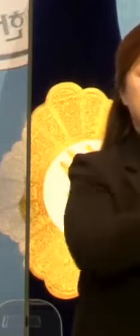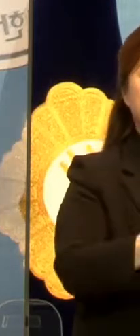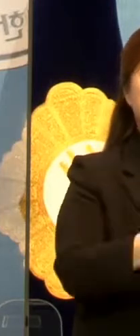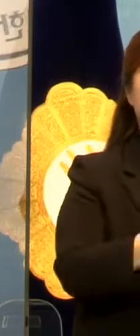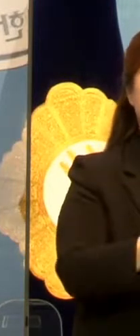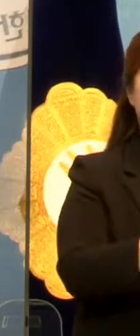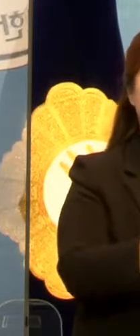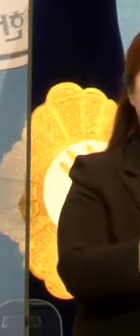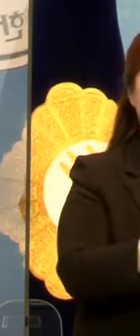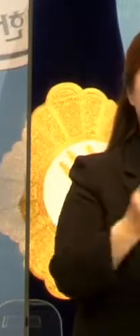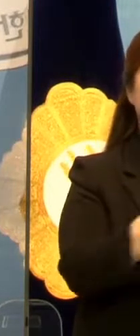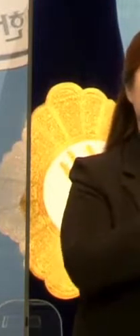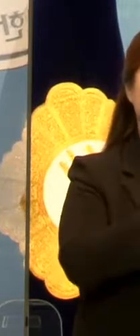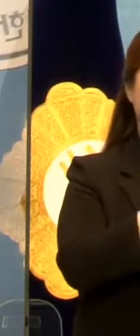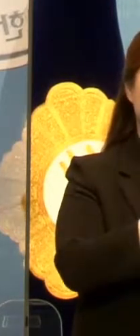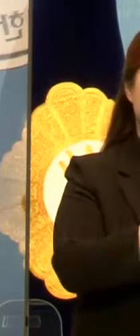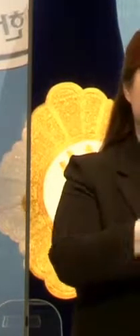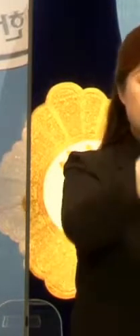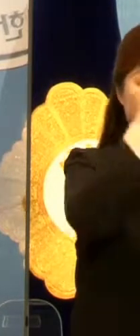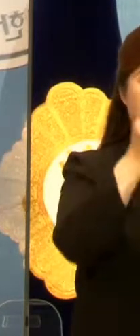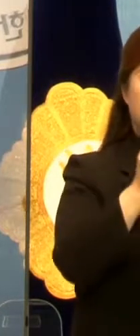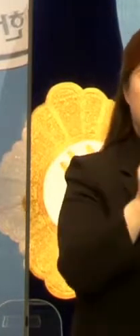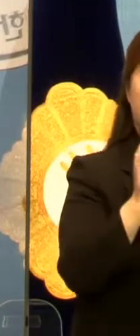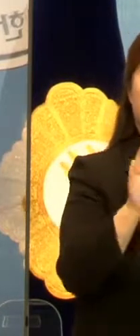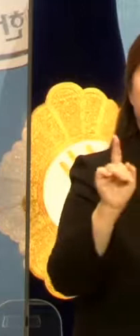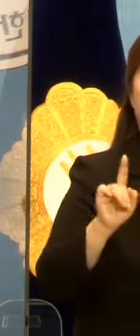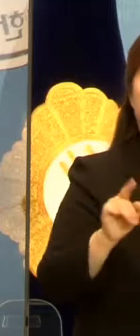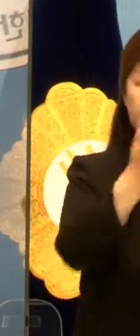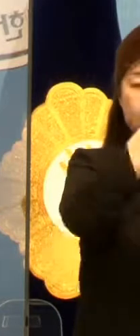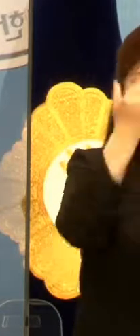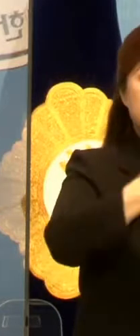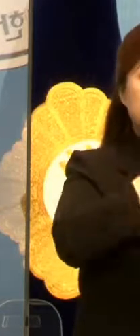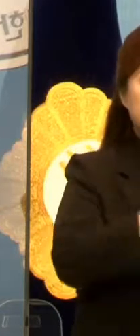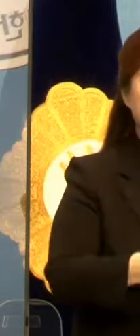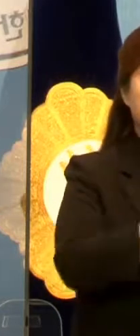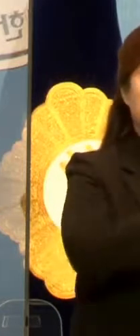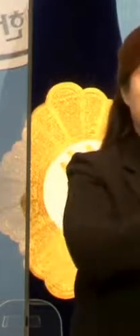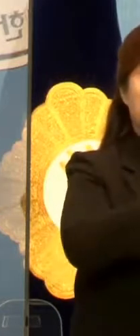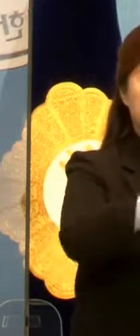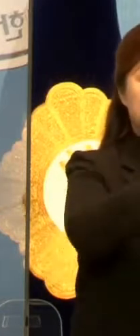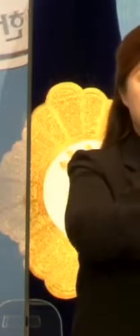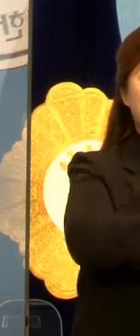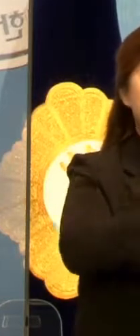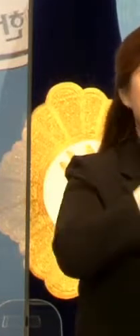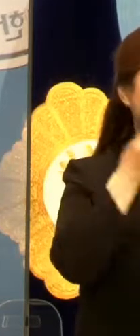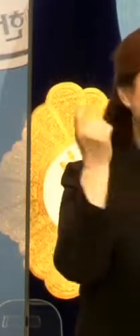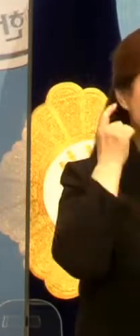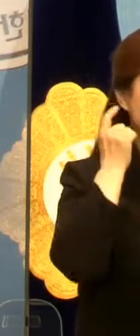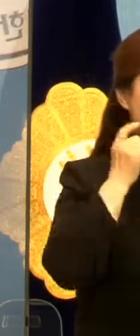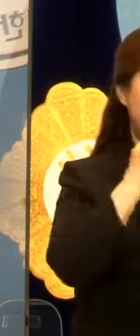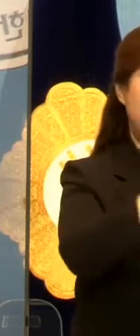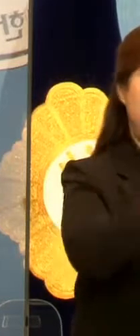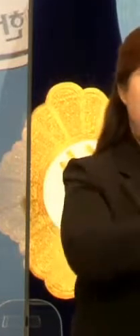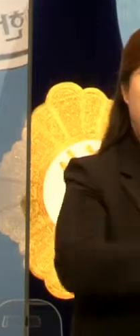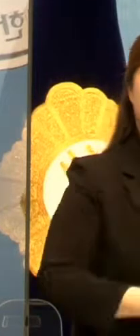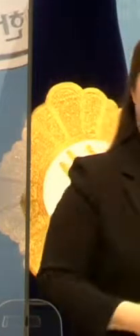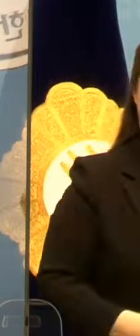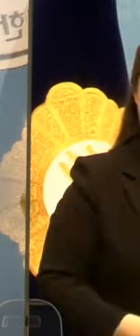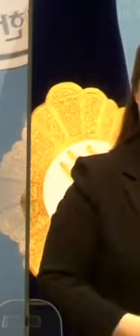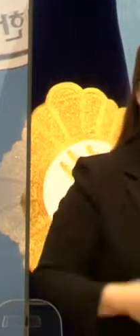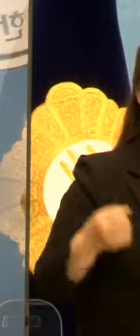하는 기구입니다 충전 tf 는 청년들이 간절히 바라는 정책적 목소리를 듣는 소통의 창구 역할과